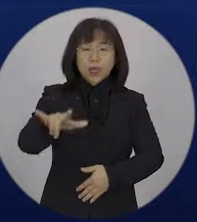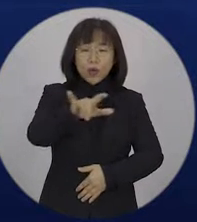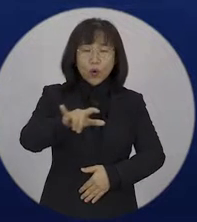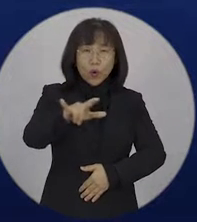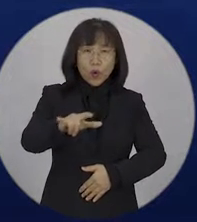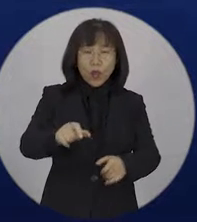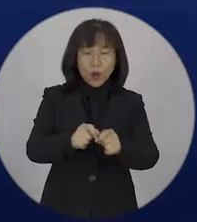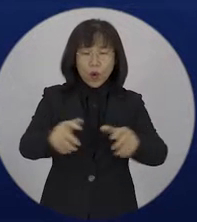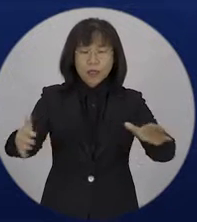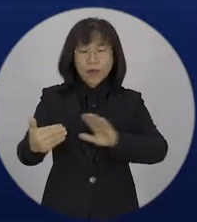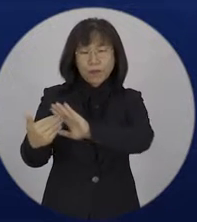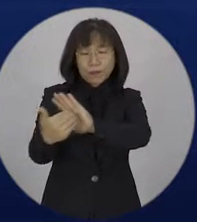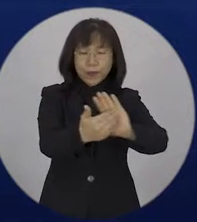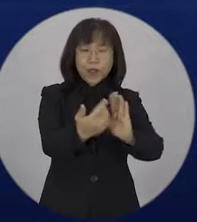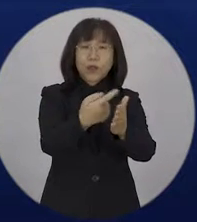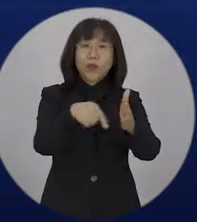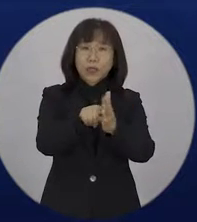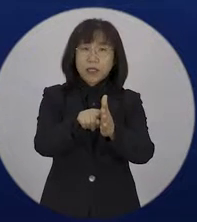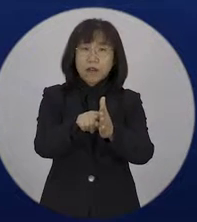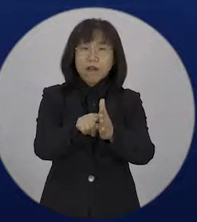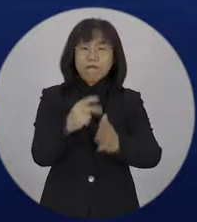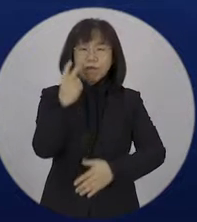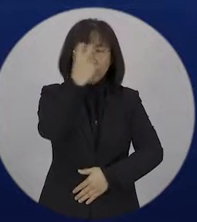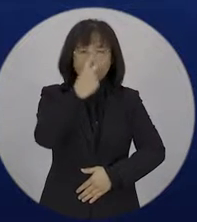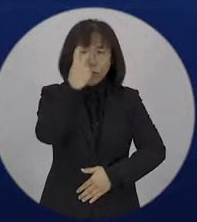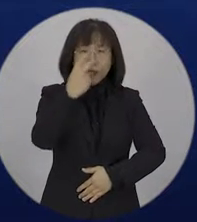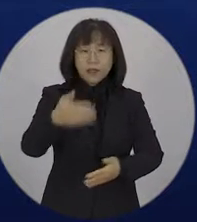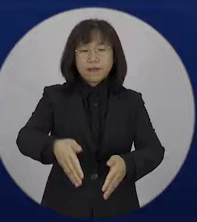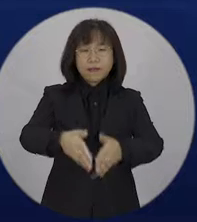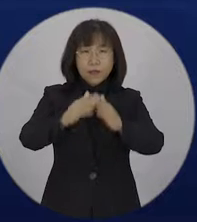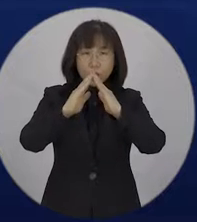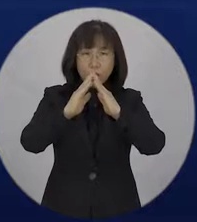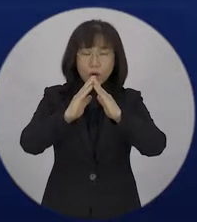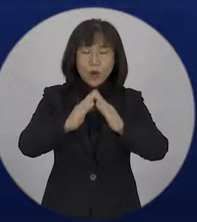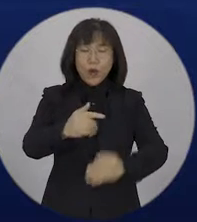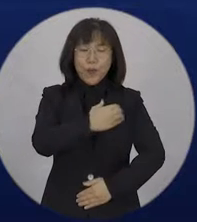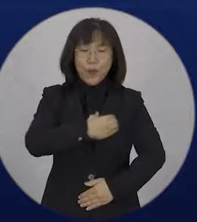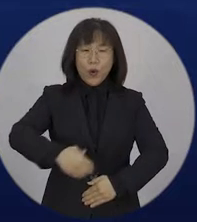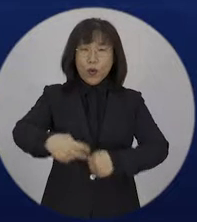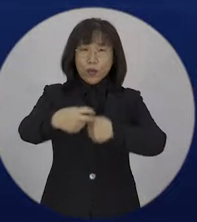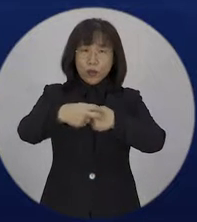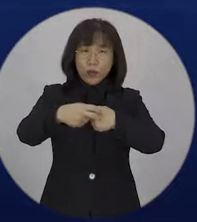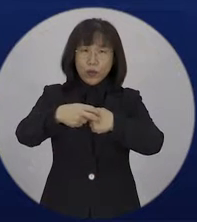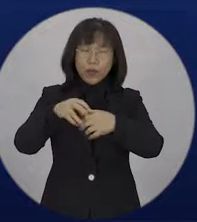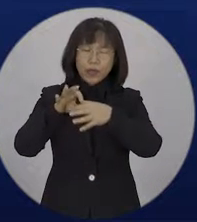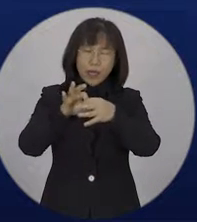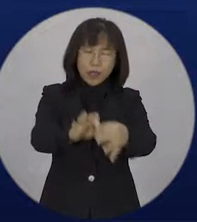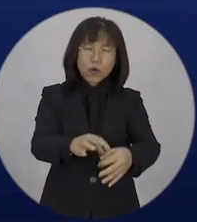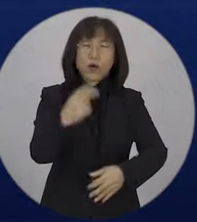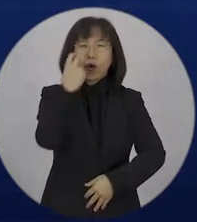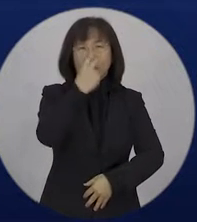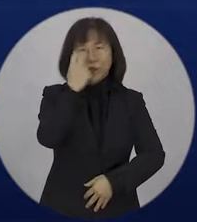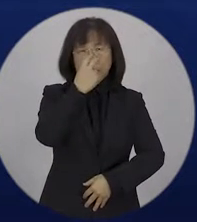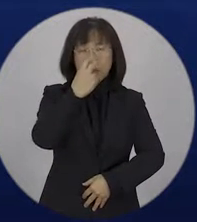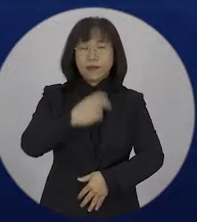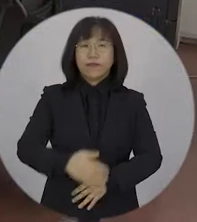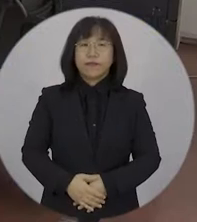코로 날 9 가 확산되지 않도록 종합상황실을 꾸리고 보관소 3 * 진료소 도 지속적으로 운영합니다